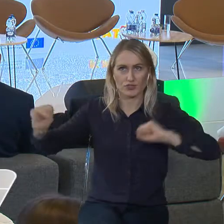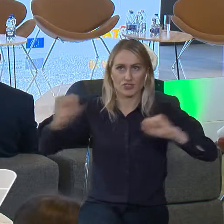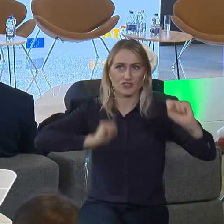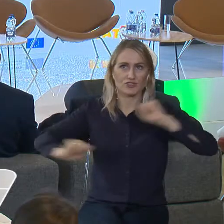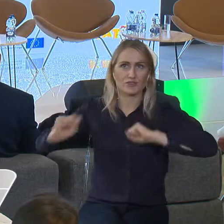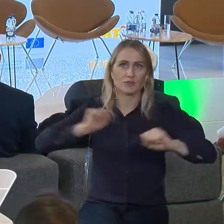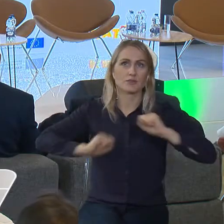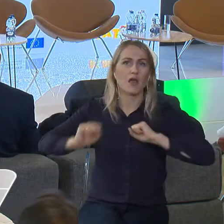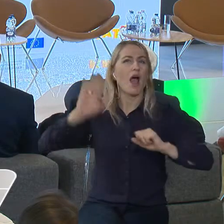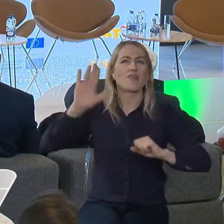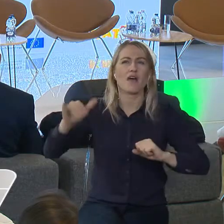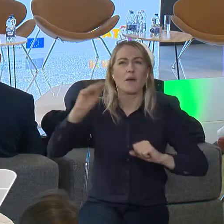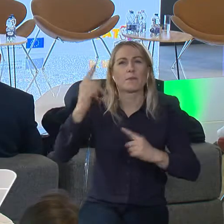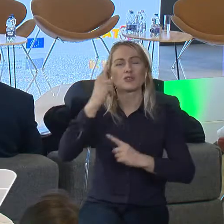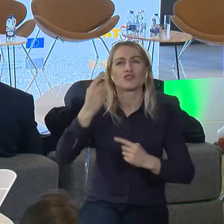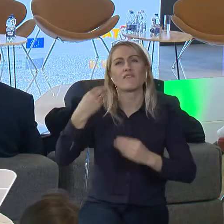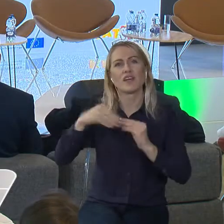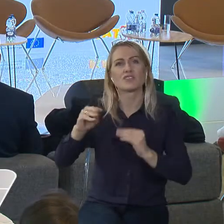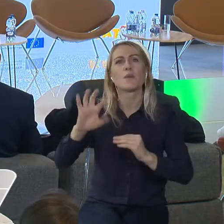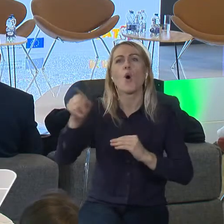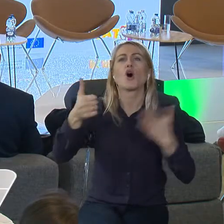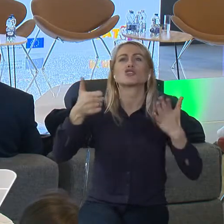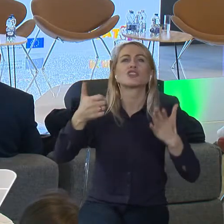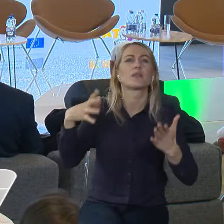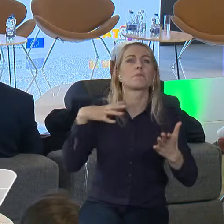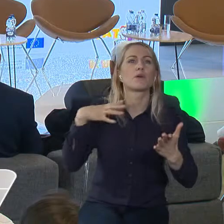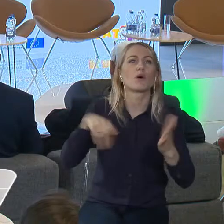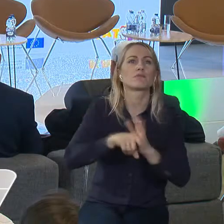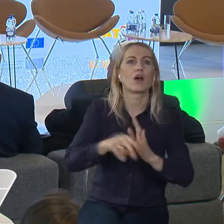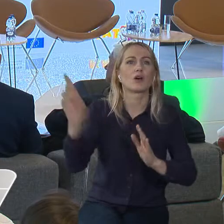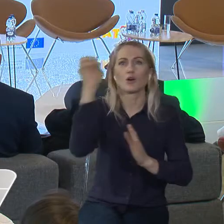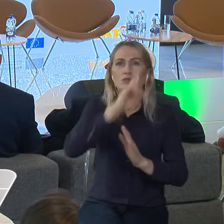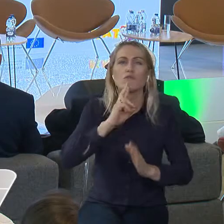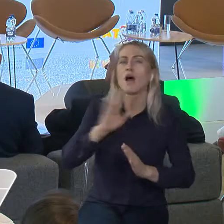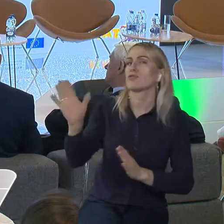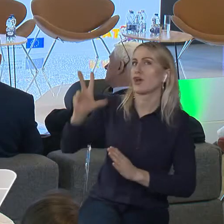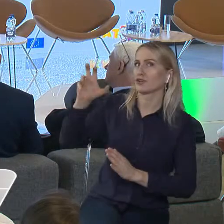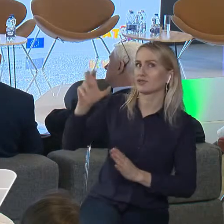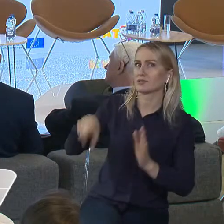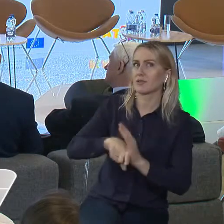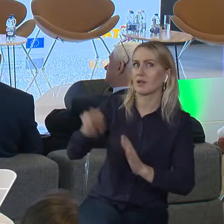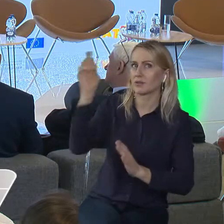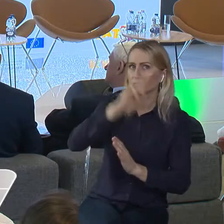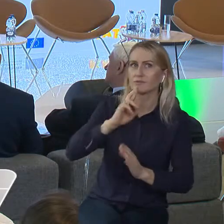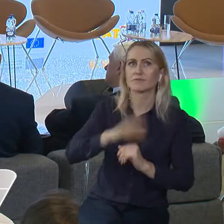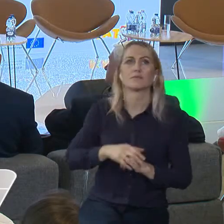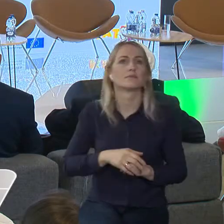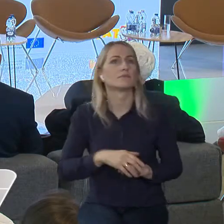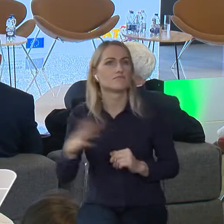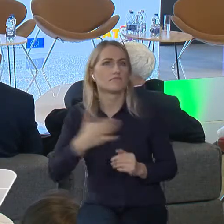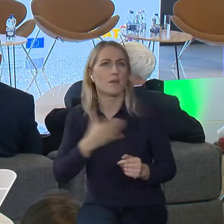600, nawet chyba więcej tam jest teraz, bo to jest 600 chyba tylko dla rodzica było. Nie, 300 jest dla rodziców, a 300 jest dla terapeuty. Tak.